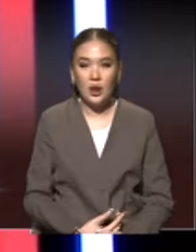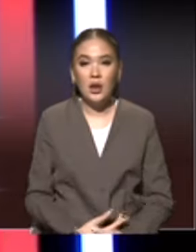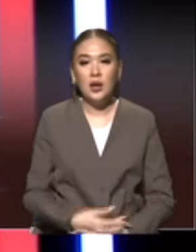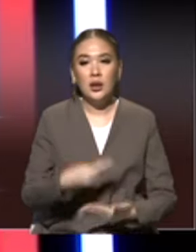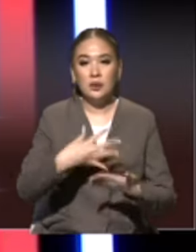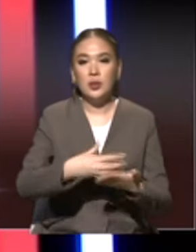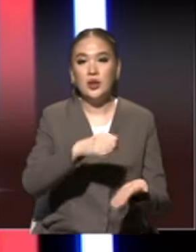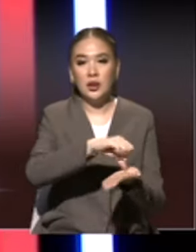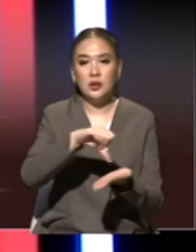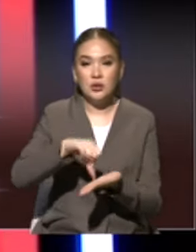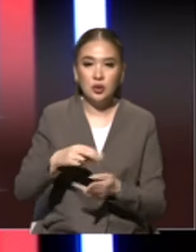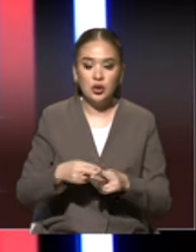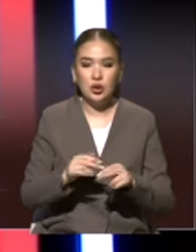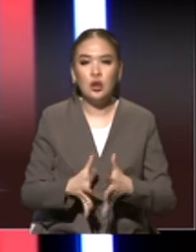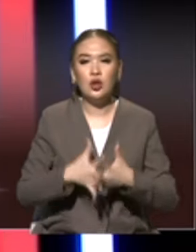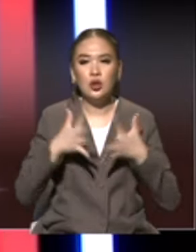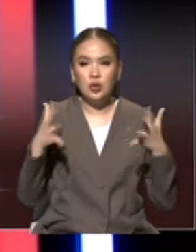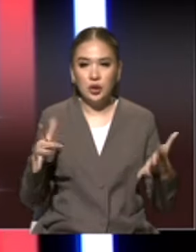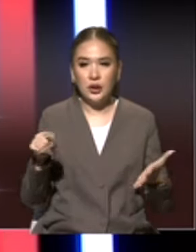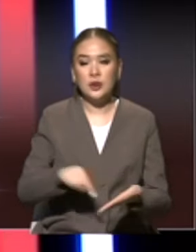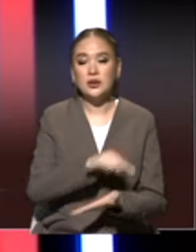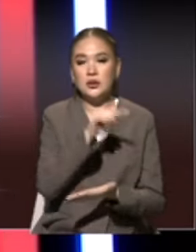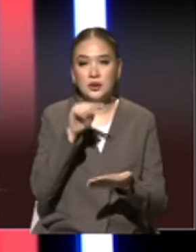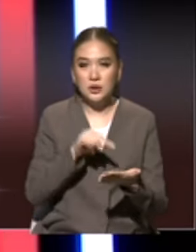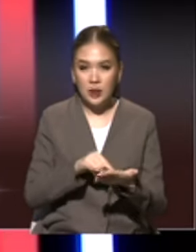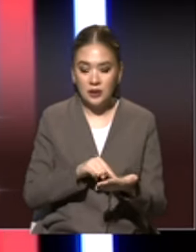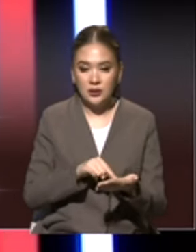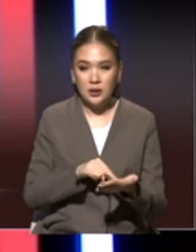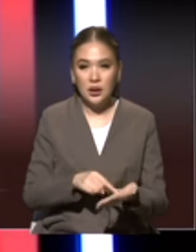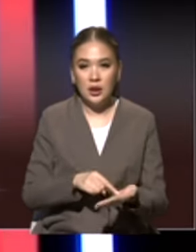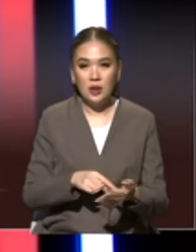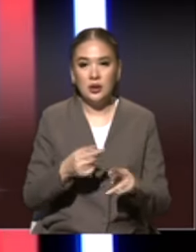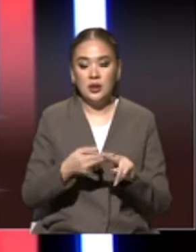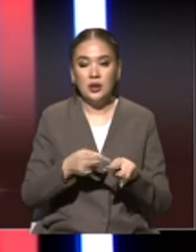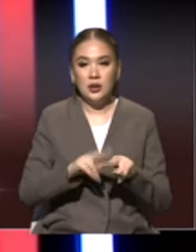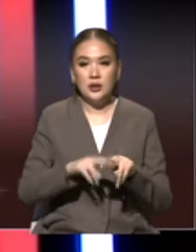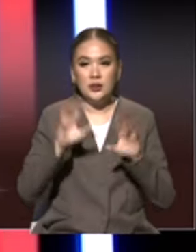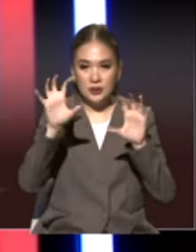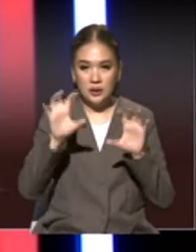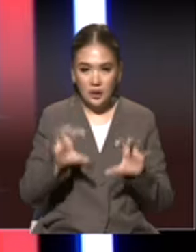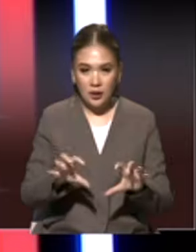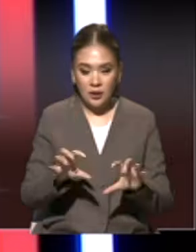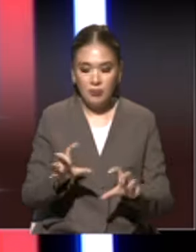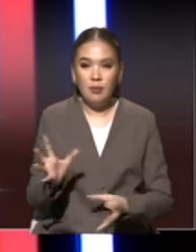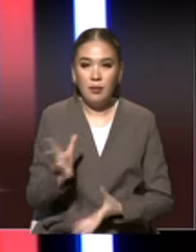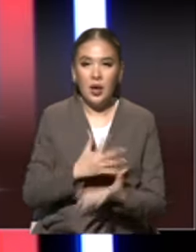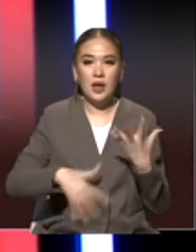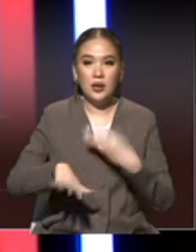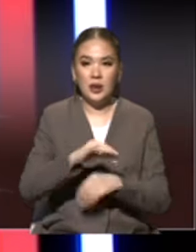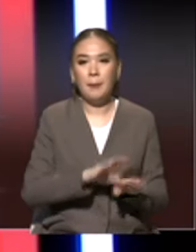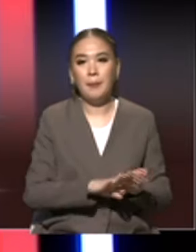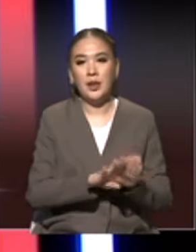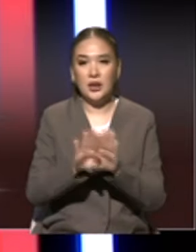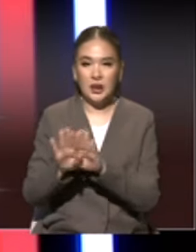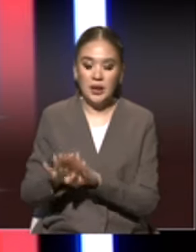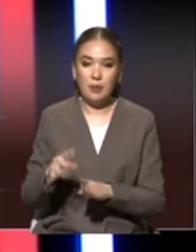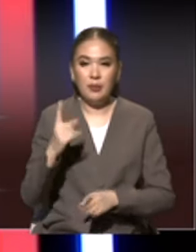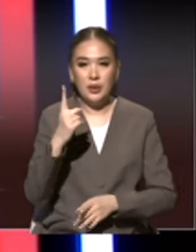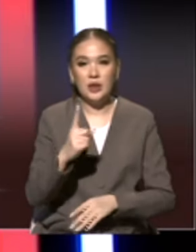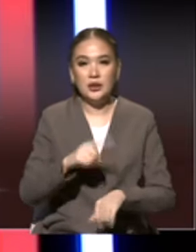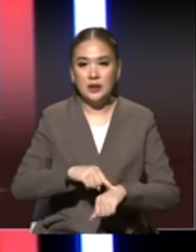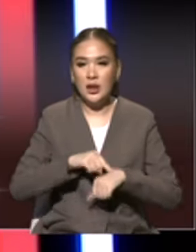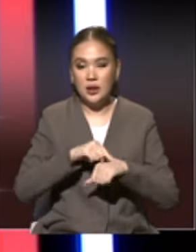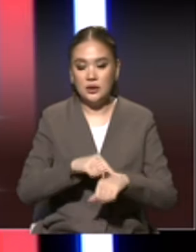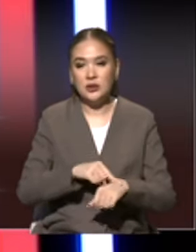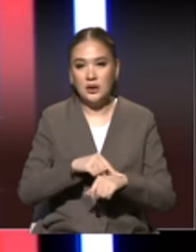ауқымды заң, әр саланы қамтиды біздегі мемлекеттегі. Сондықтан бұның барлығын бірдей толығымен бір сағатта жеткізу